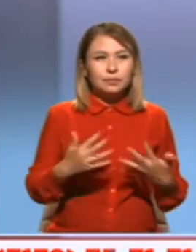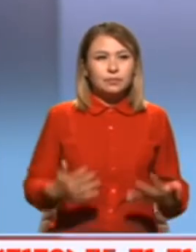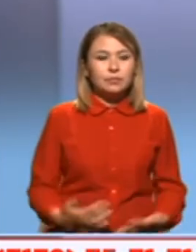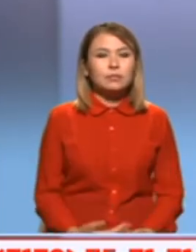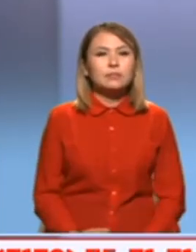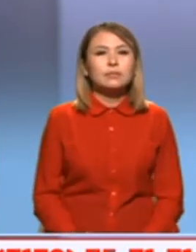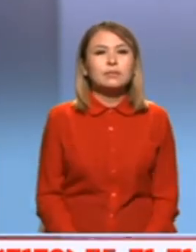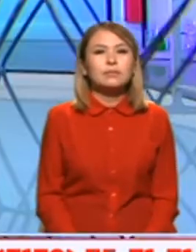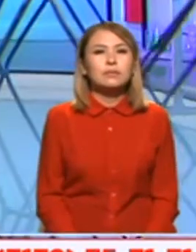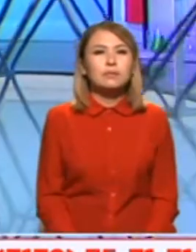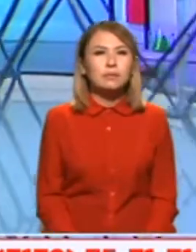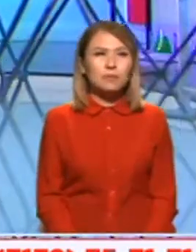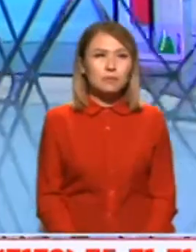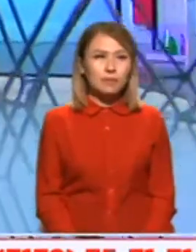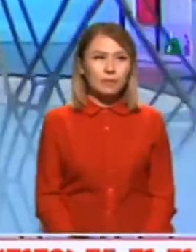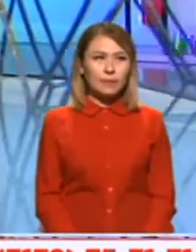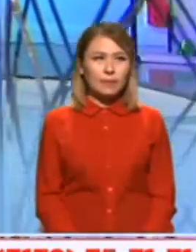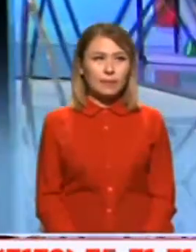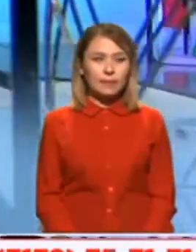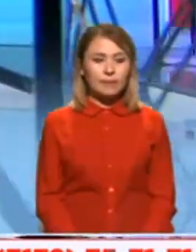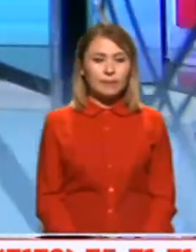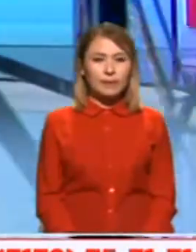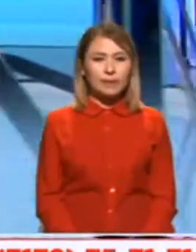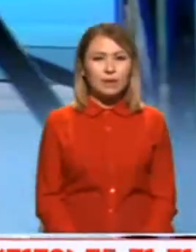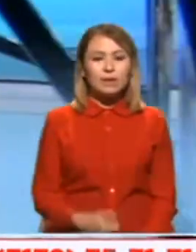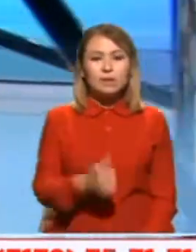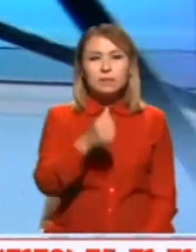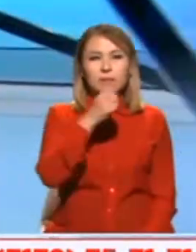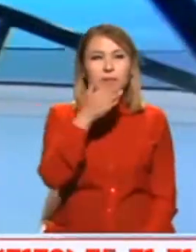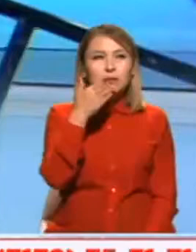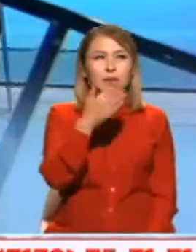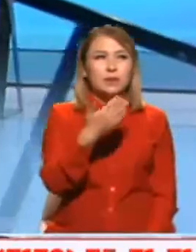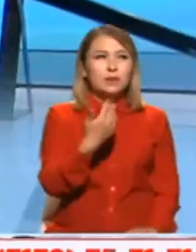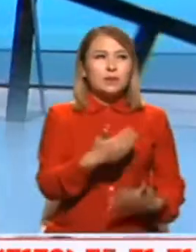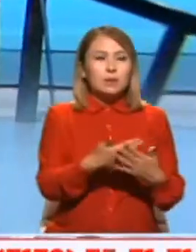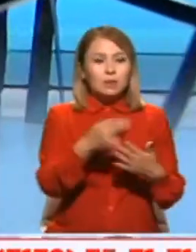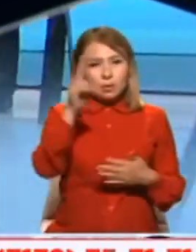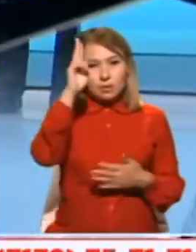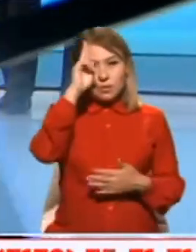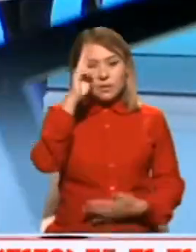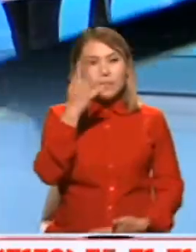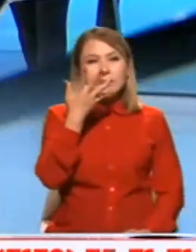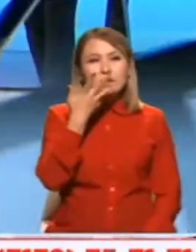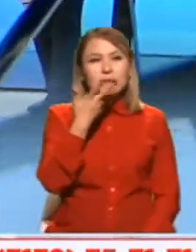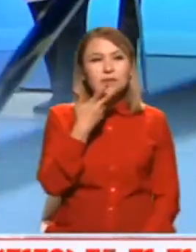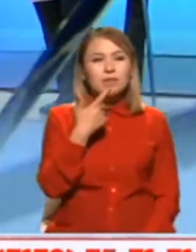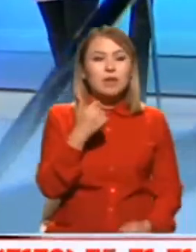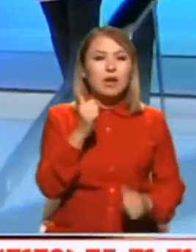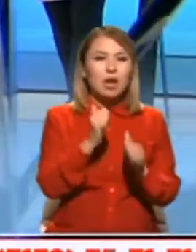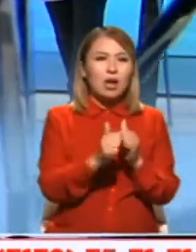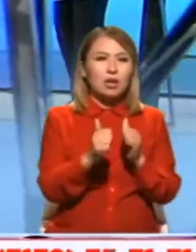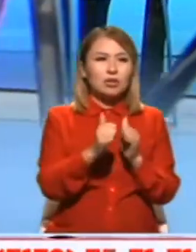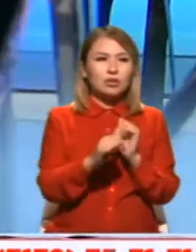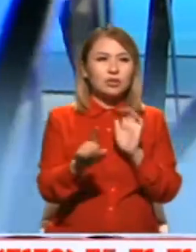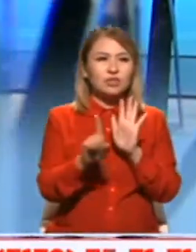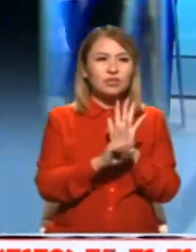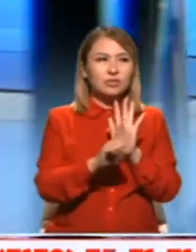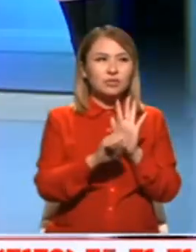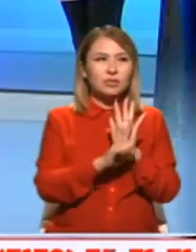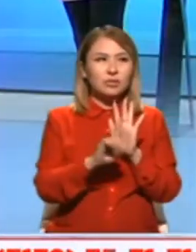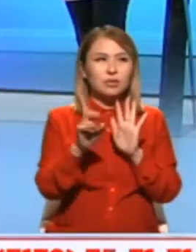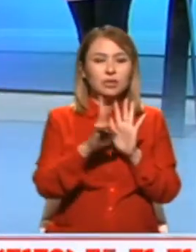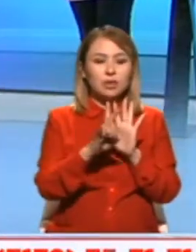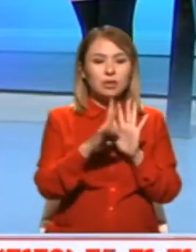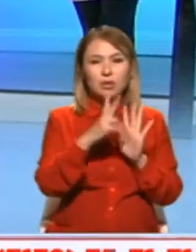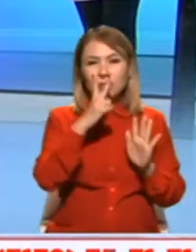Енді біз нефролог дәрігер Гауһар Әлібекқызынан сұрайық. Сіз зәрдің түсіне оның күнделікті баратын мөлшеріне назар аудару